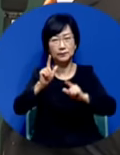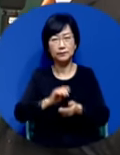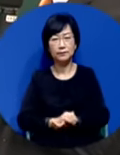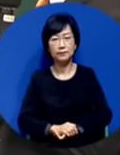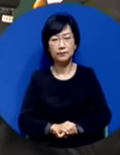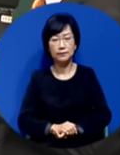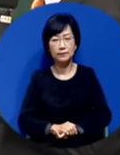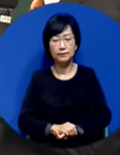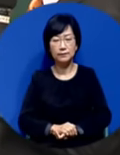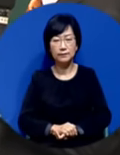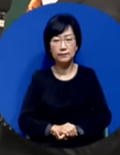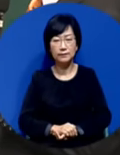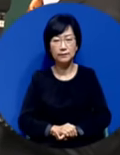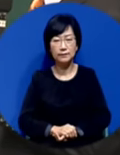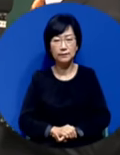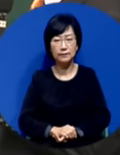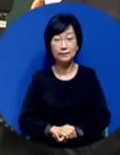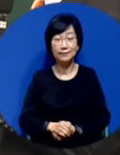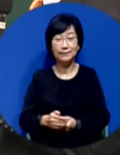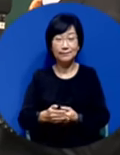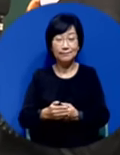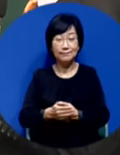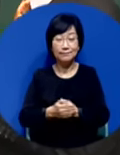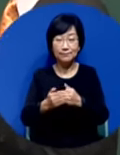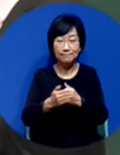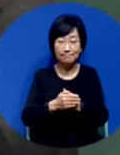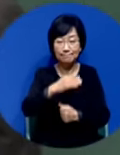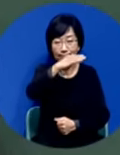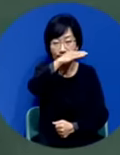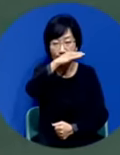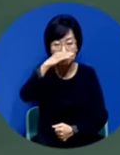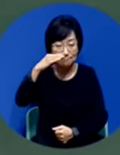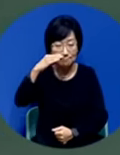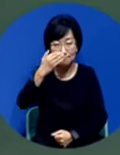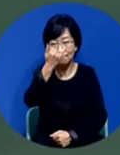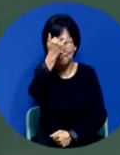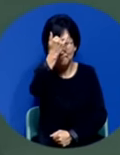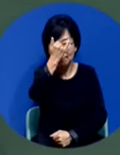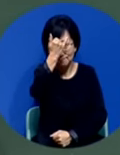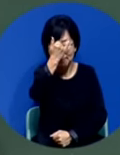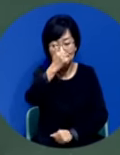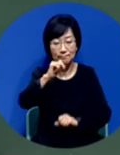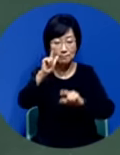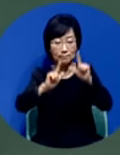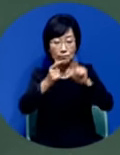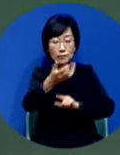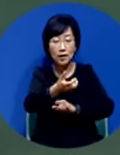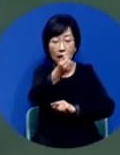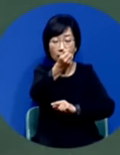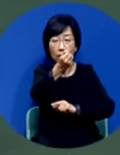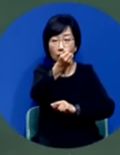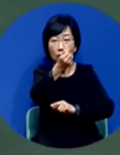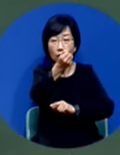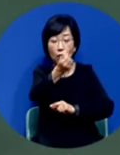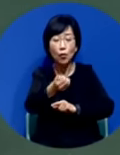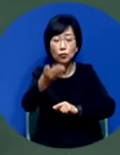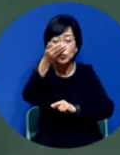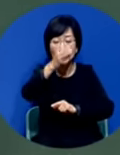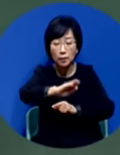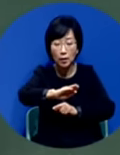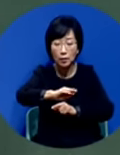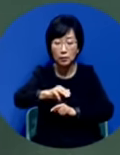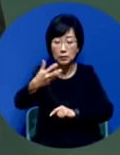我们看似是在过信仰生活，却陷在创世纪三章里面。 그래서 아무리 여러분이 훌륭하고 착하고 바르고 경건해도 창세기 3장이 잡혀 있으면 우습게 되는 겁니다.